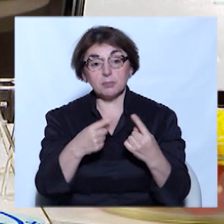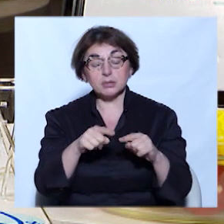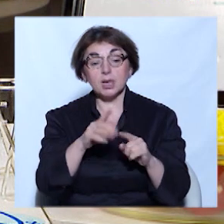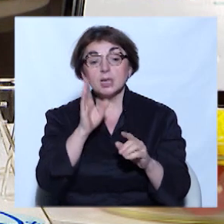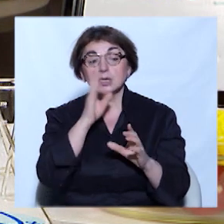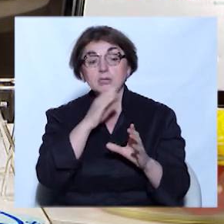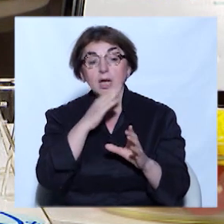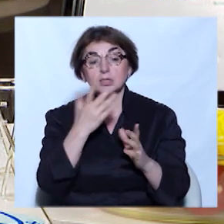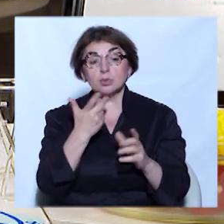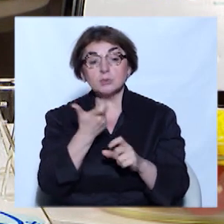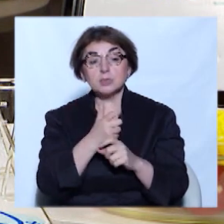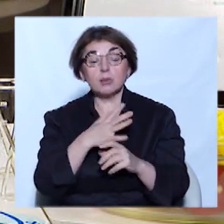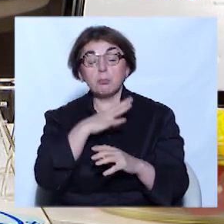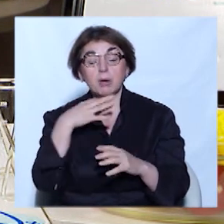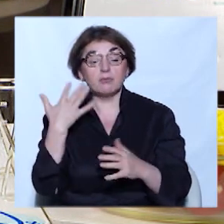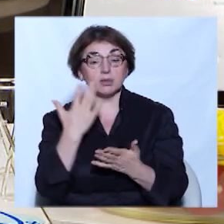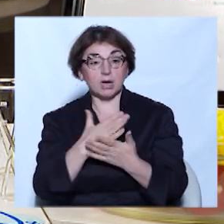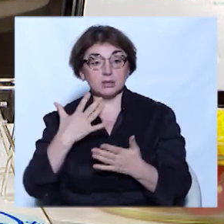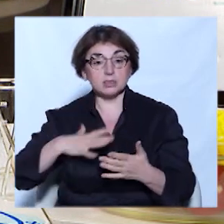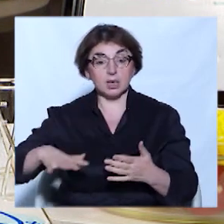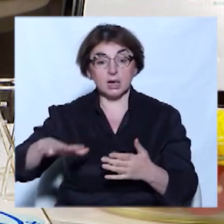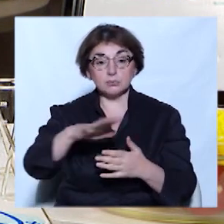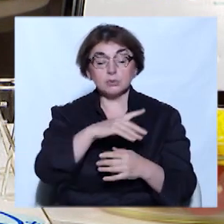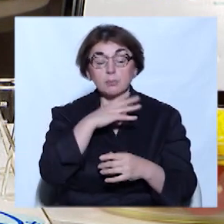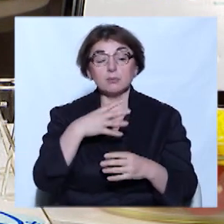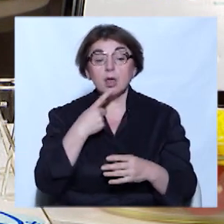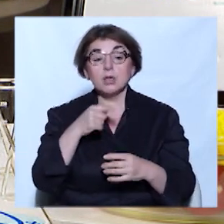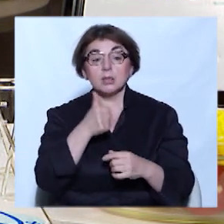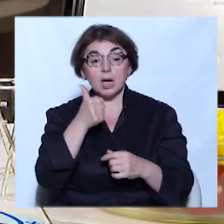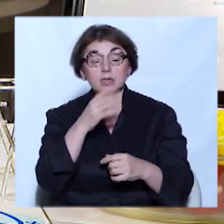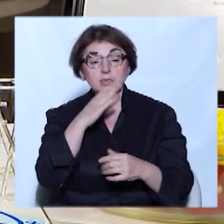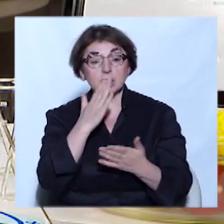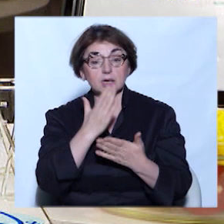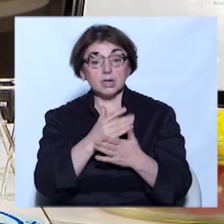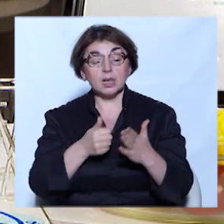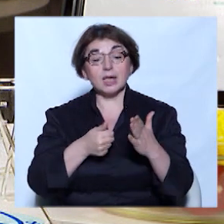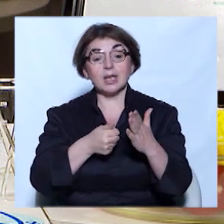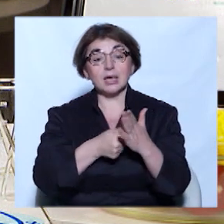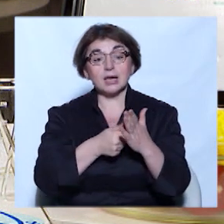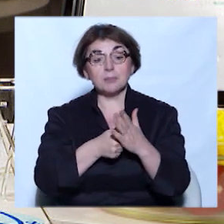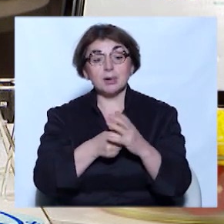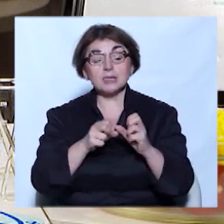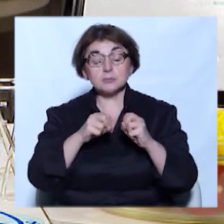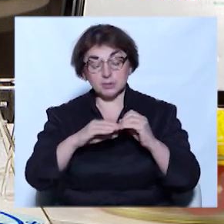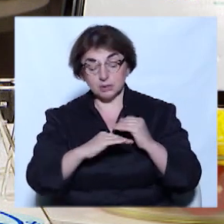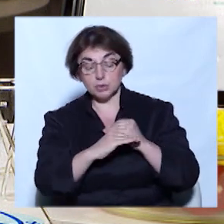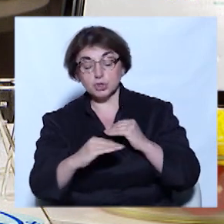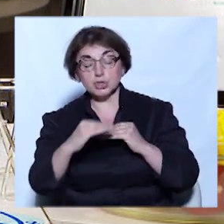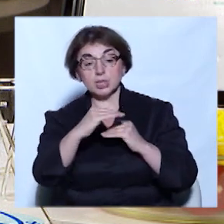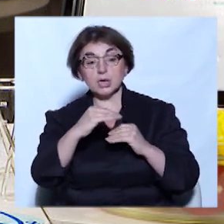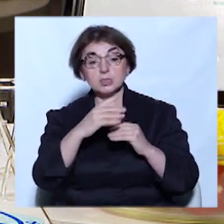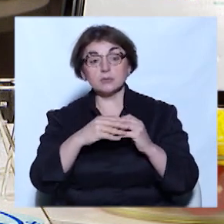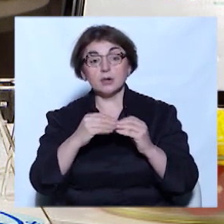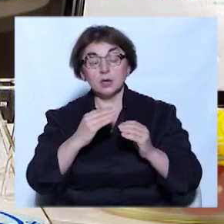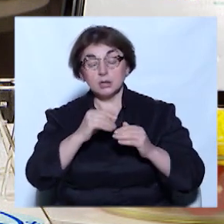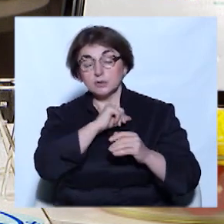წყალს, რომელიც ძალიან უხვად გვაქვს საქართველოში და ბევრი მინერალური წყალი გვაქვს, ეხმარება გარკვეული შრე ქვიშის,